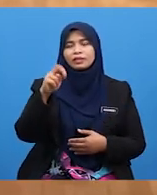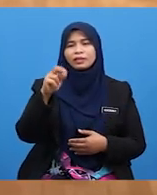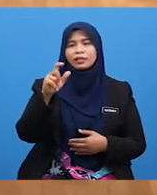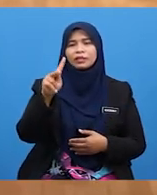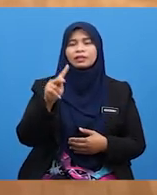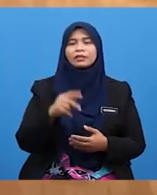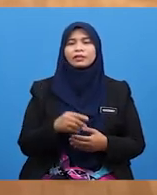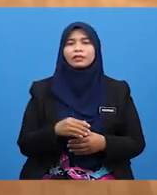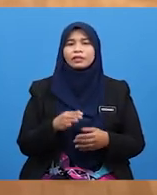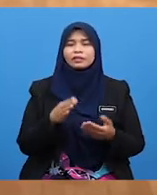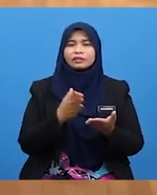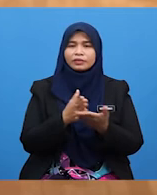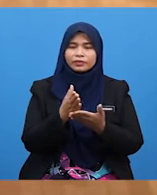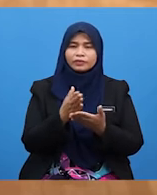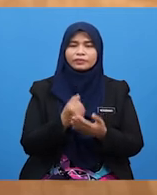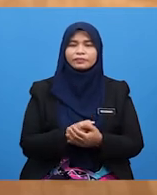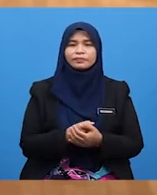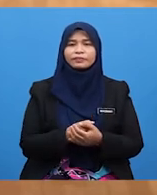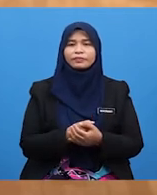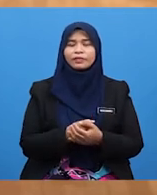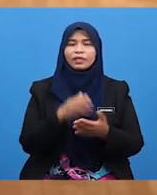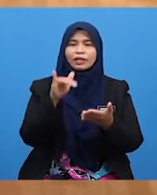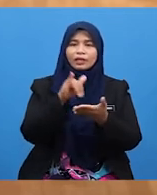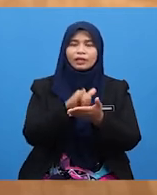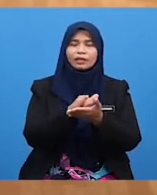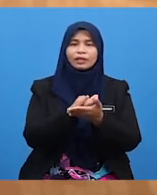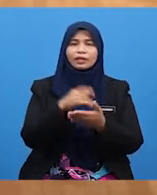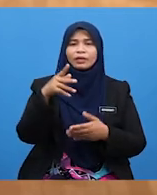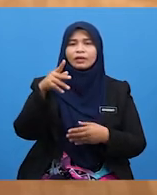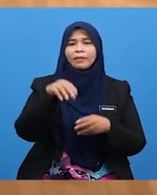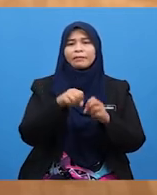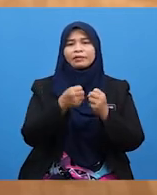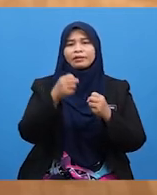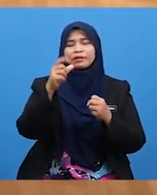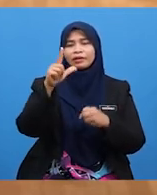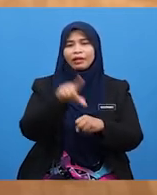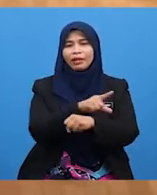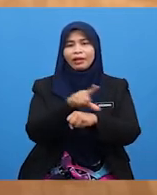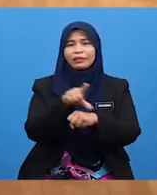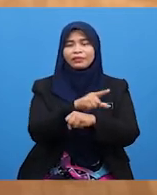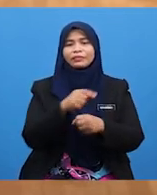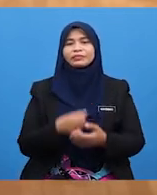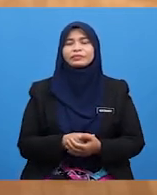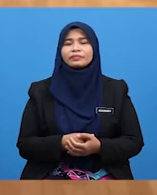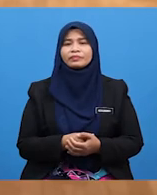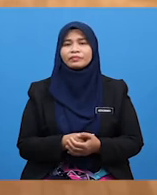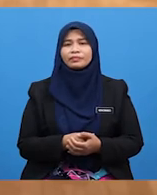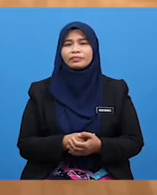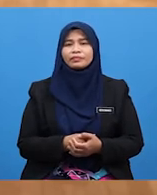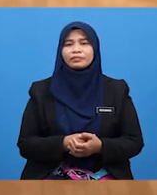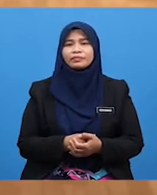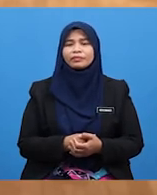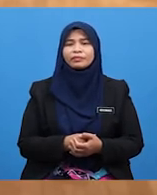pula ke teknik yang seterusnya, iaitu patah lagu ataupun dalam bahasa Inggerisnya